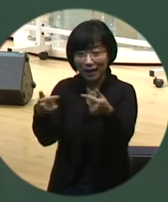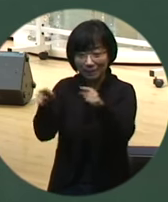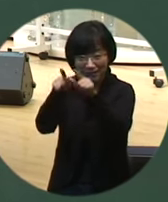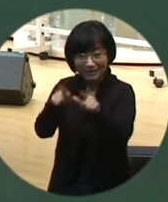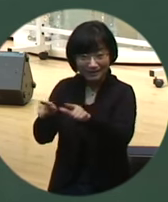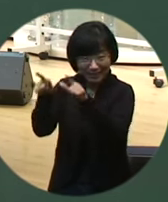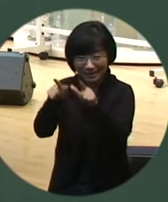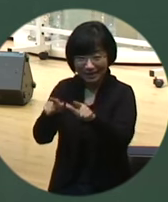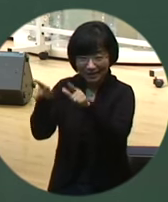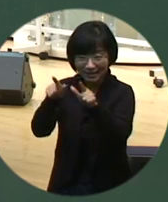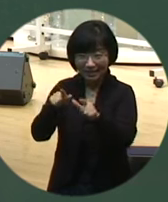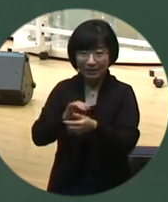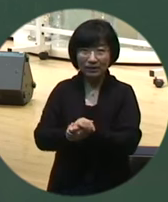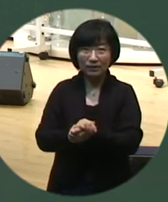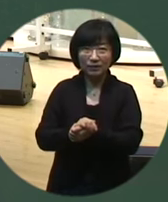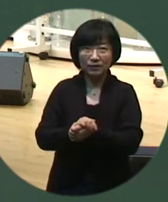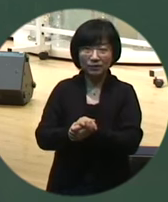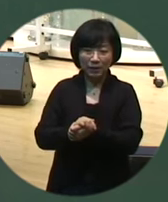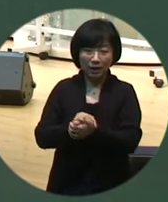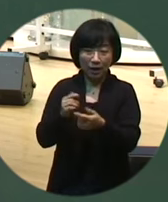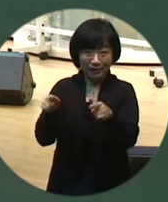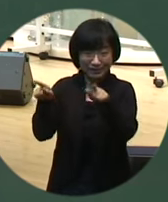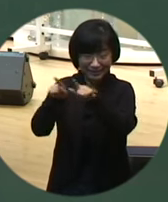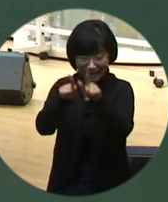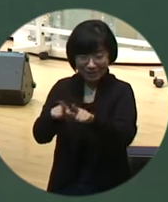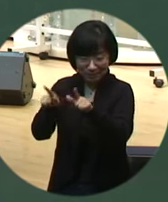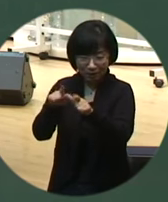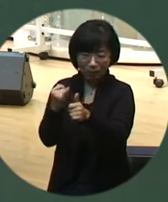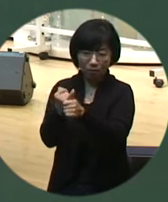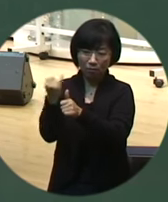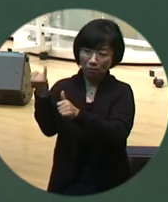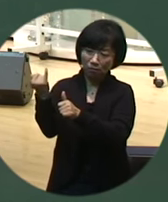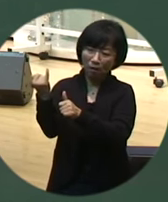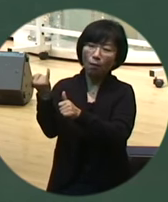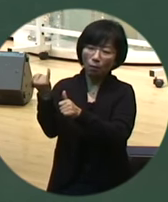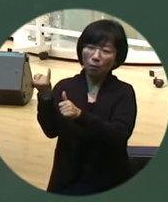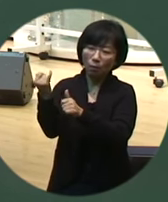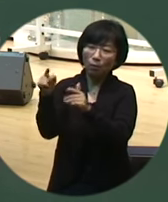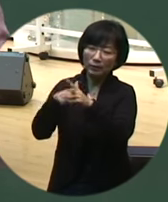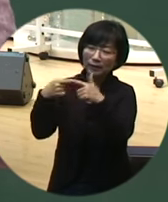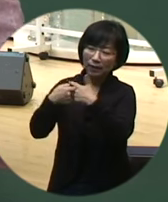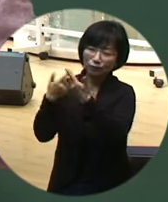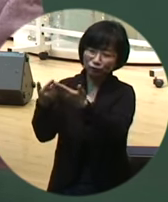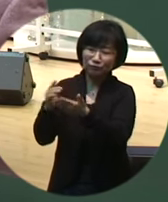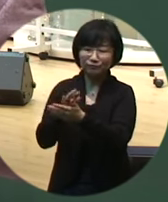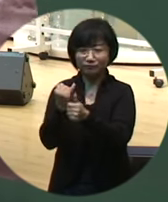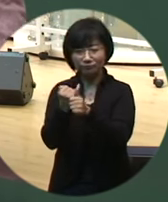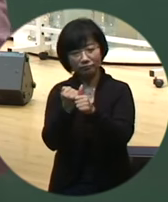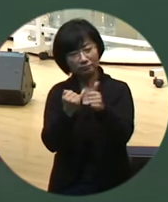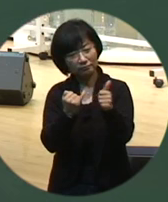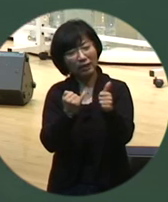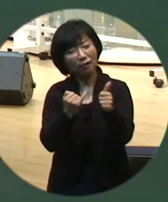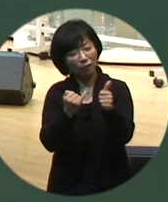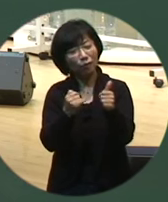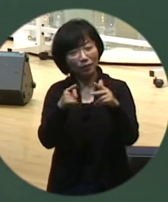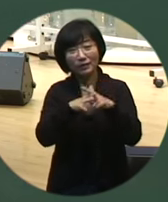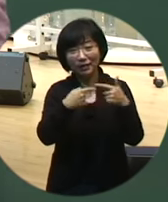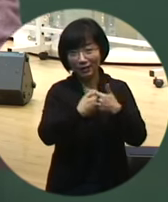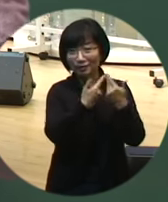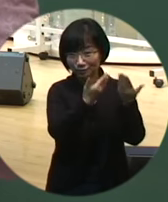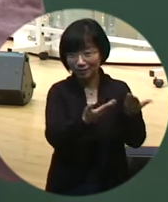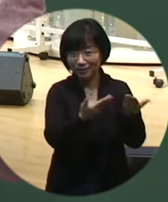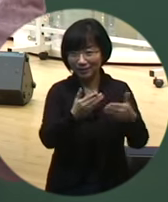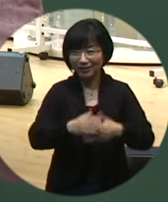아내는 남편이 되고 남편은 아내가 이해되잖아요. To be honest, we see that as people get married and they live for a while together, the husband understands the